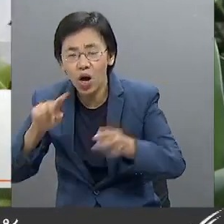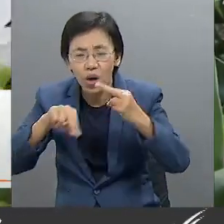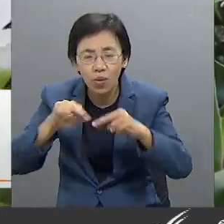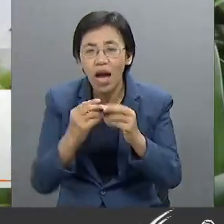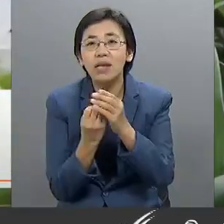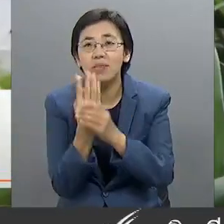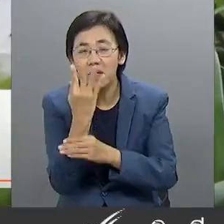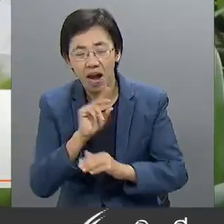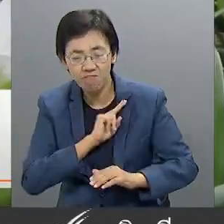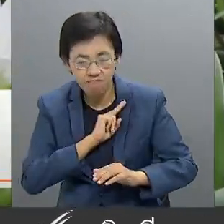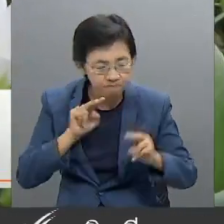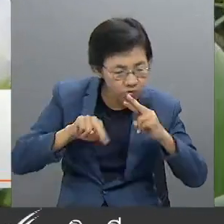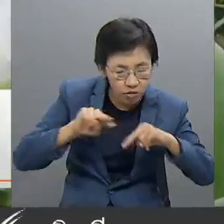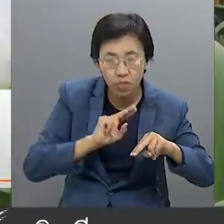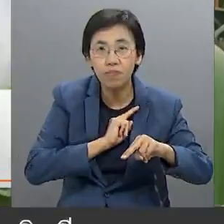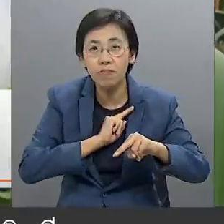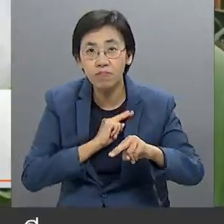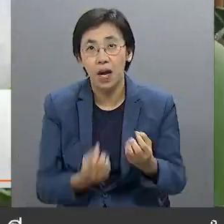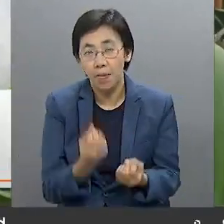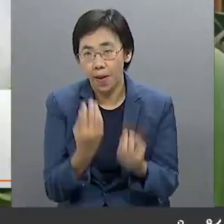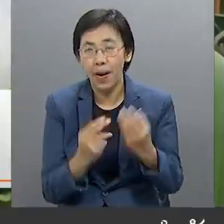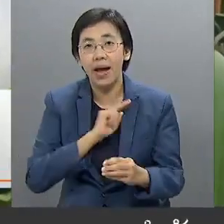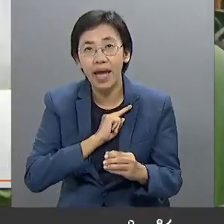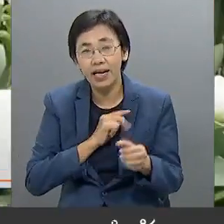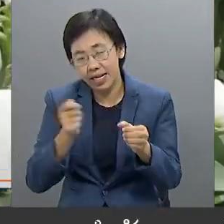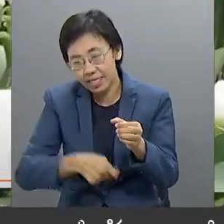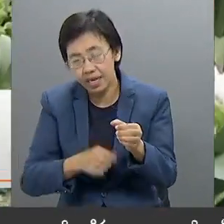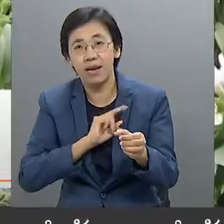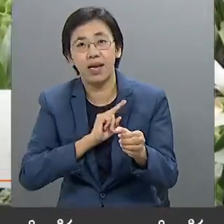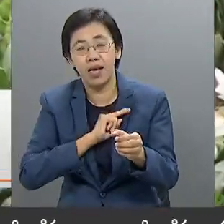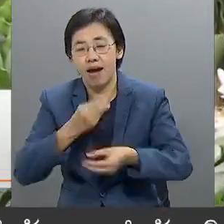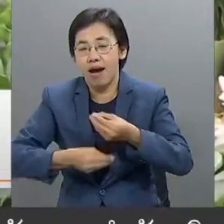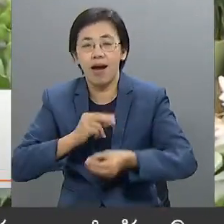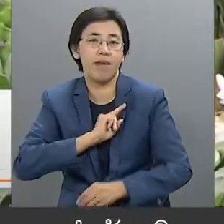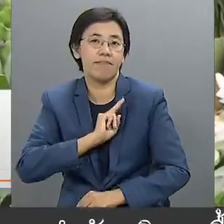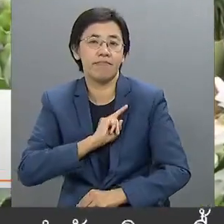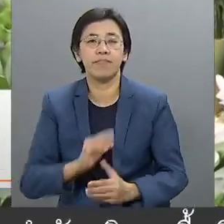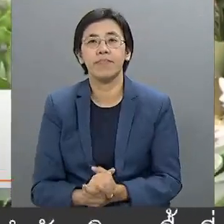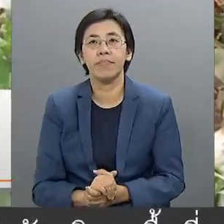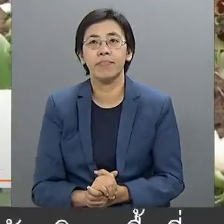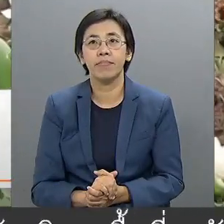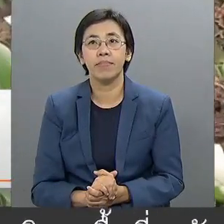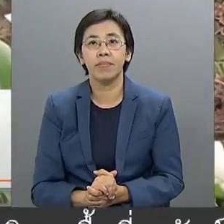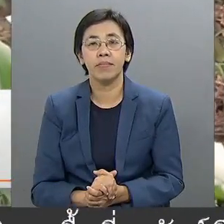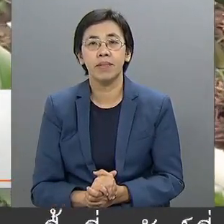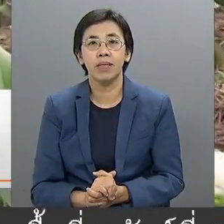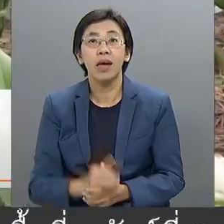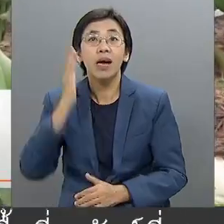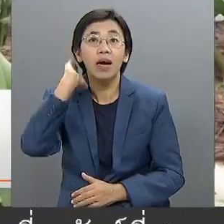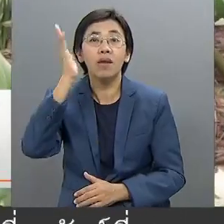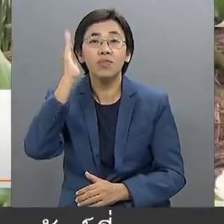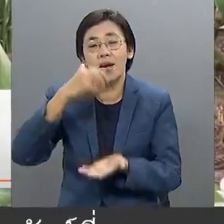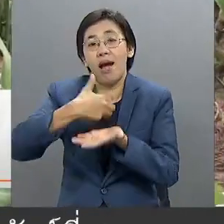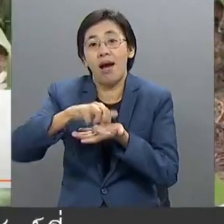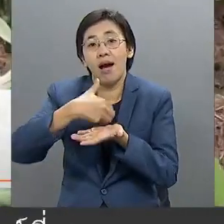เลยนี่มาปลูกเองเด็ดเองขายเองเลยนะครับ นักเลงพอ ค่ะ ซึ่งคุณชวนากรนะคะได้เล่าให้กับเรา